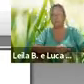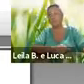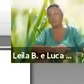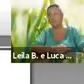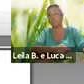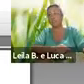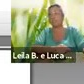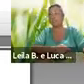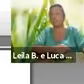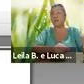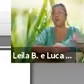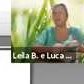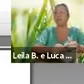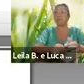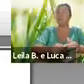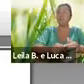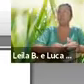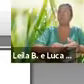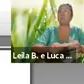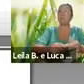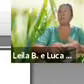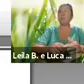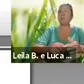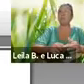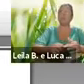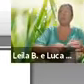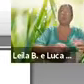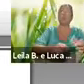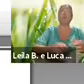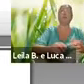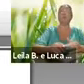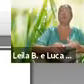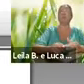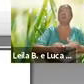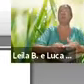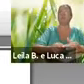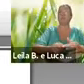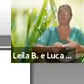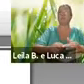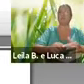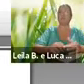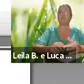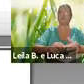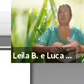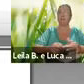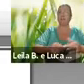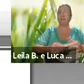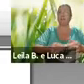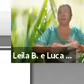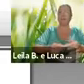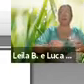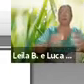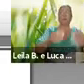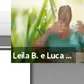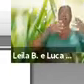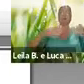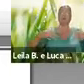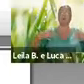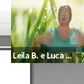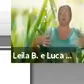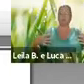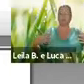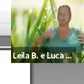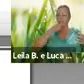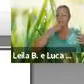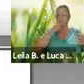andare in bagno. Alle volte viene pure mal di pancia, quando è un lavoro medianico, perché